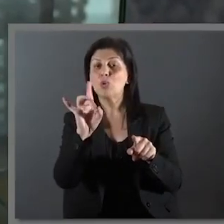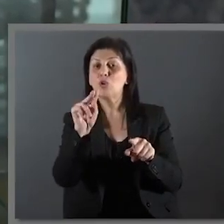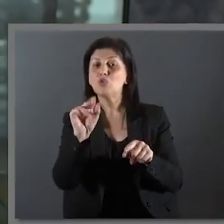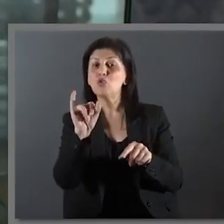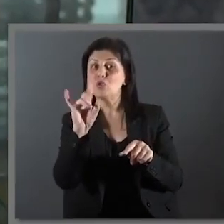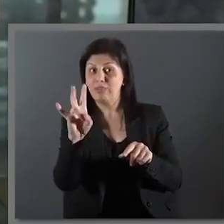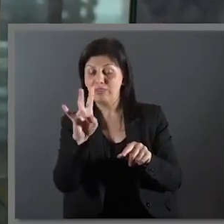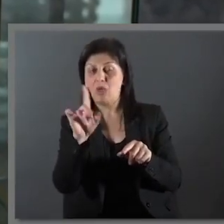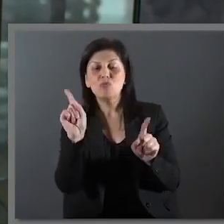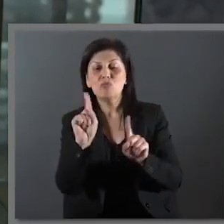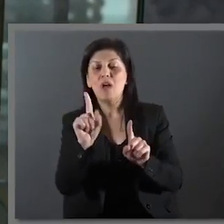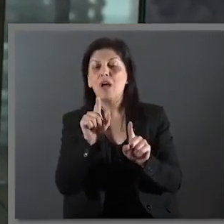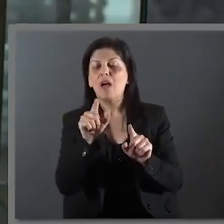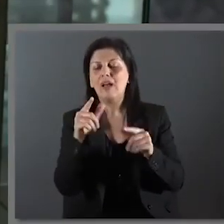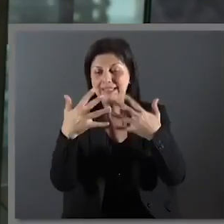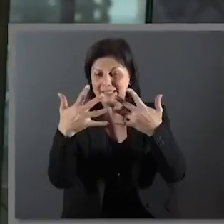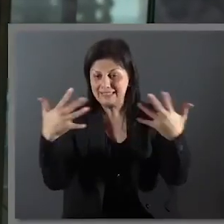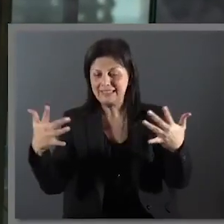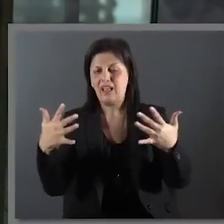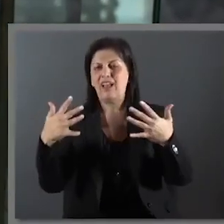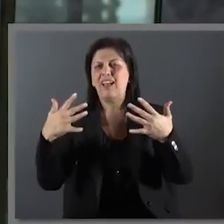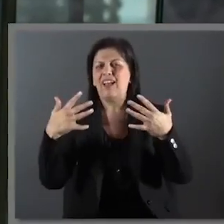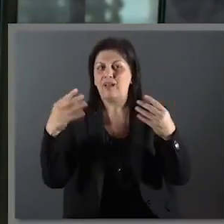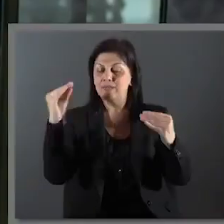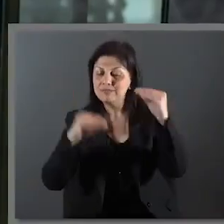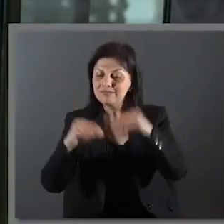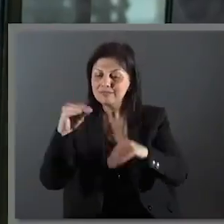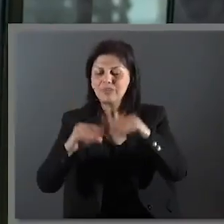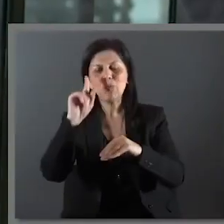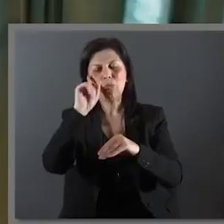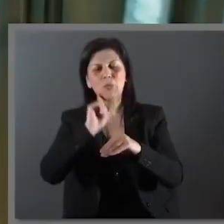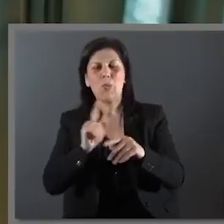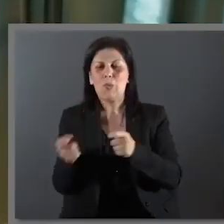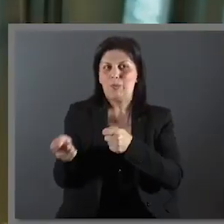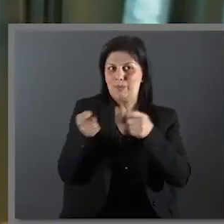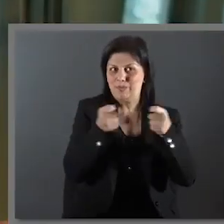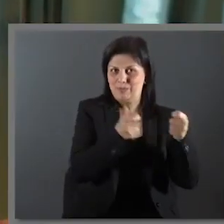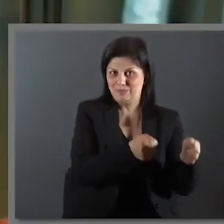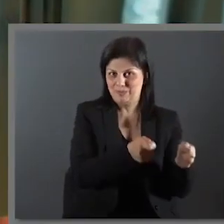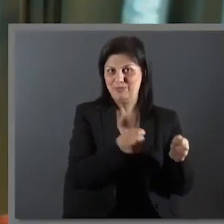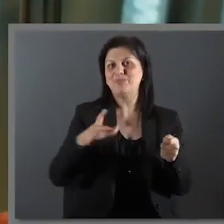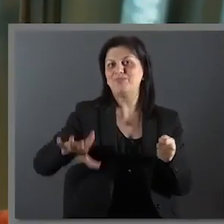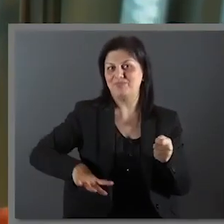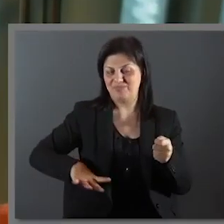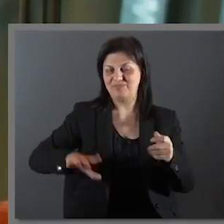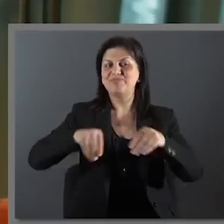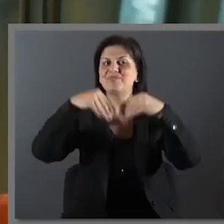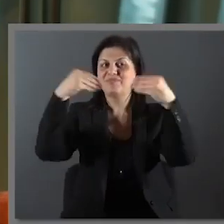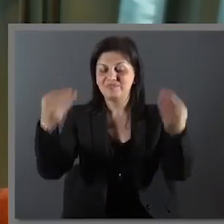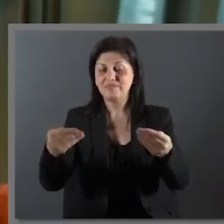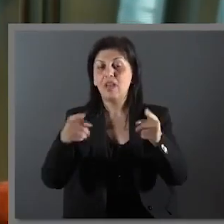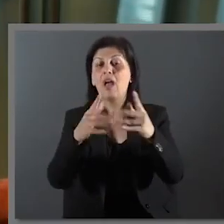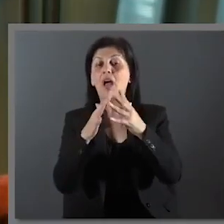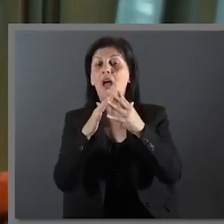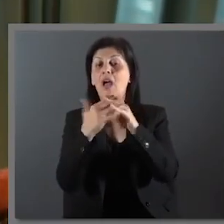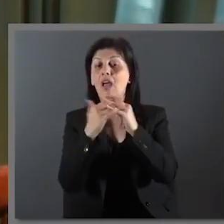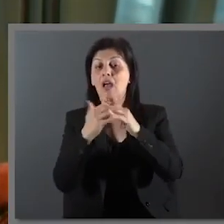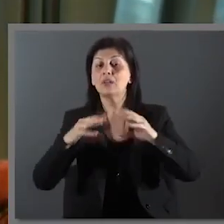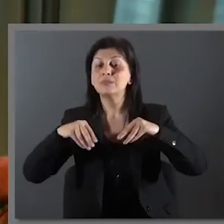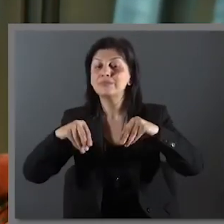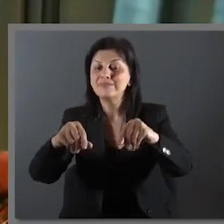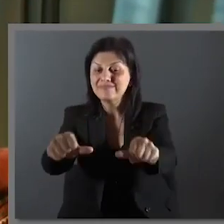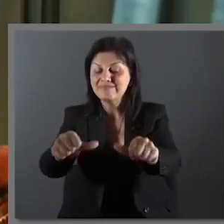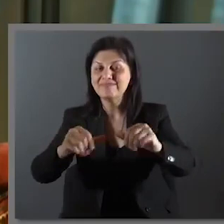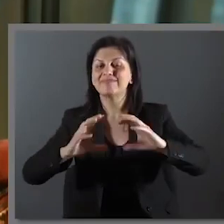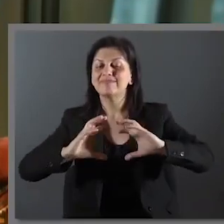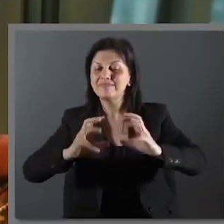xurcun toxuyurdular ki, yükü daşıyarkən rahat olsun. İri ölçülü xurcunlar adətən atın belindən aşırılır və